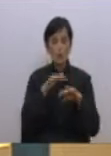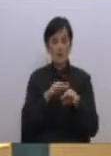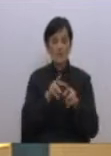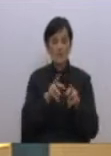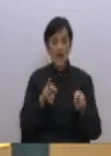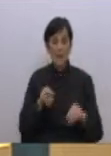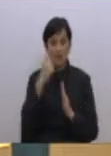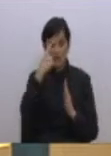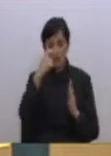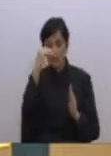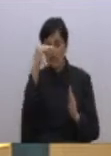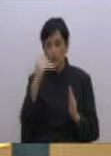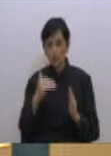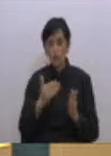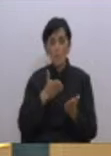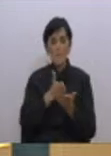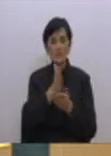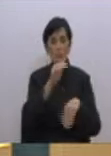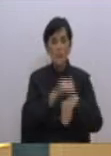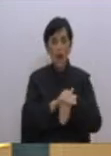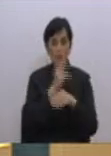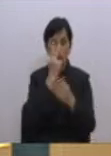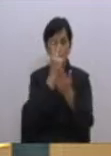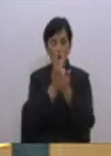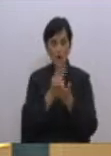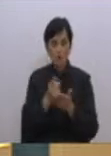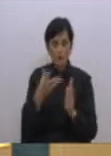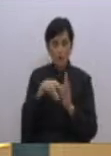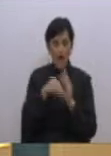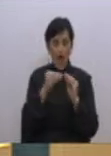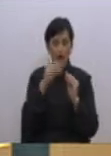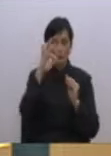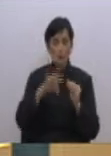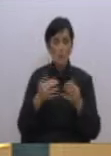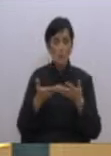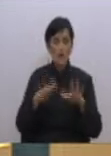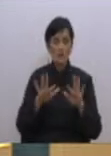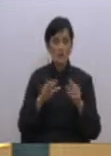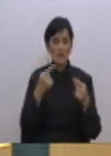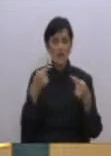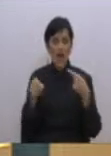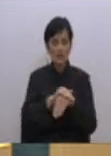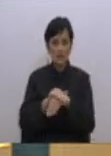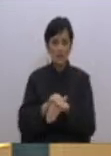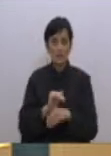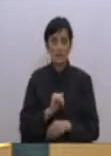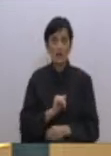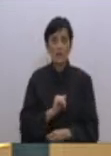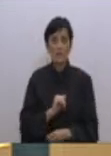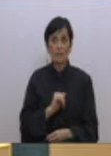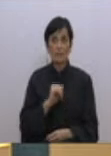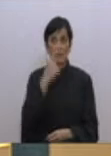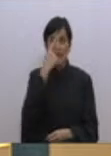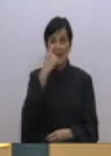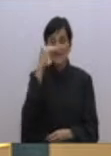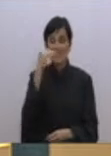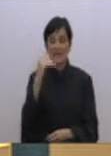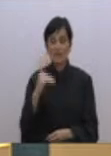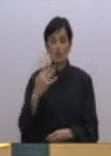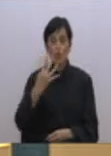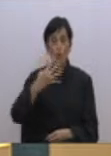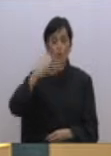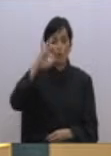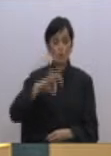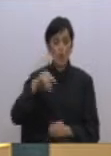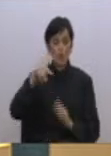სამინისტროების განსაზღვრულობრივ და ფაქტობრივ მაჩვენებლებს შორის 10%-ზე მეტი განსხვავებდა დაფიქსირდა ინდიკატორების